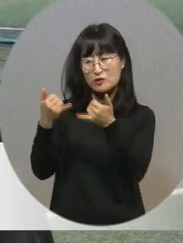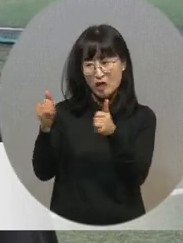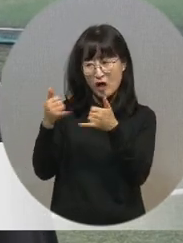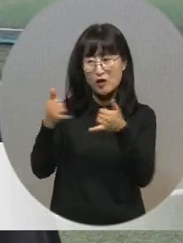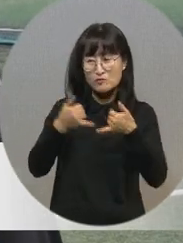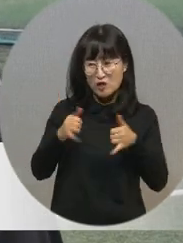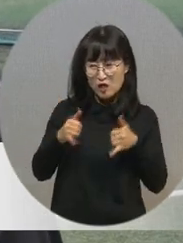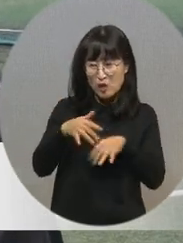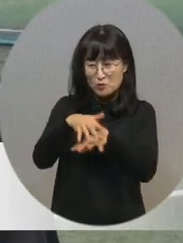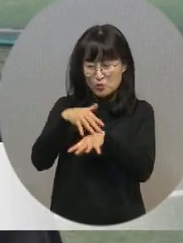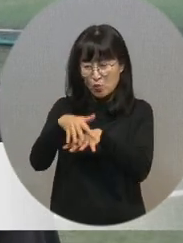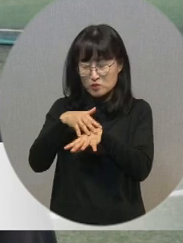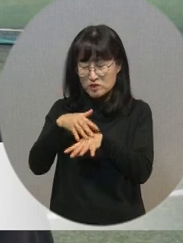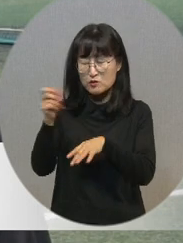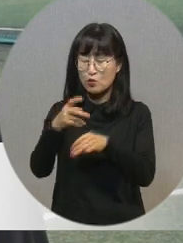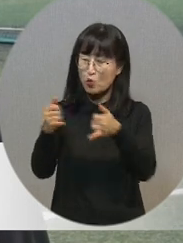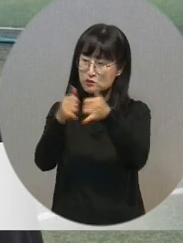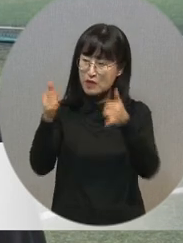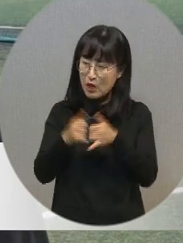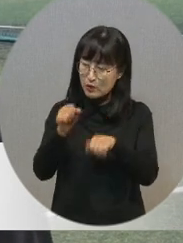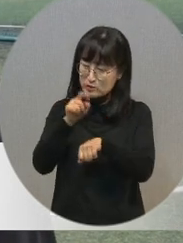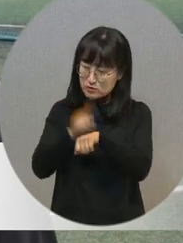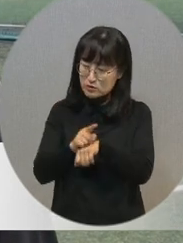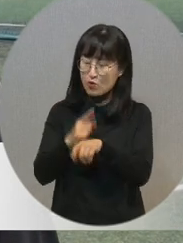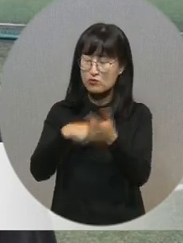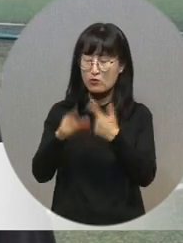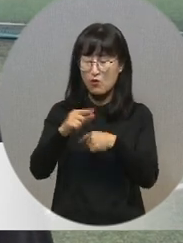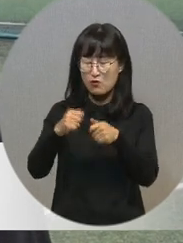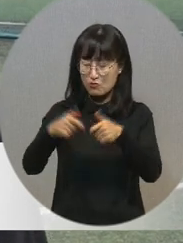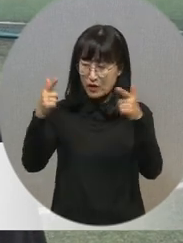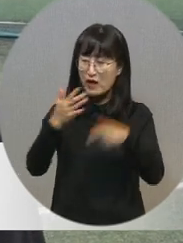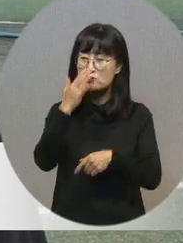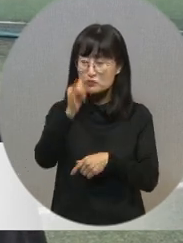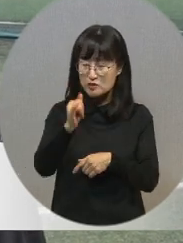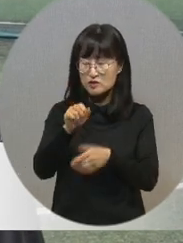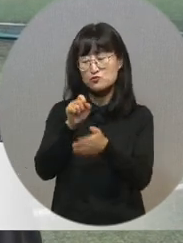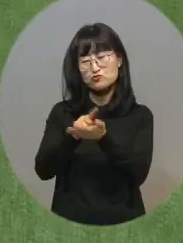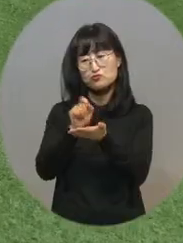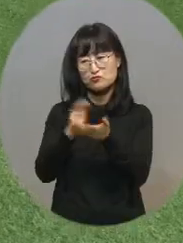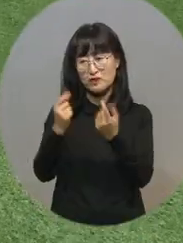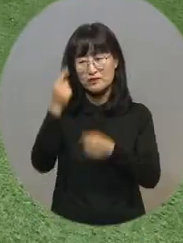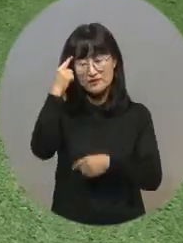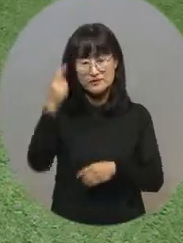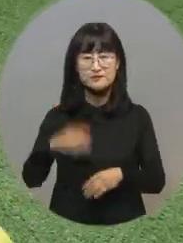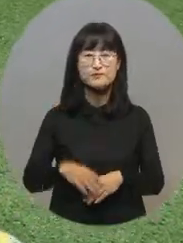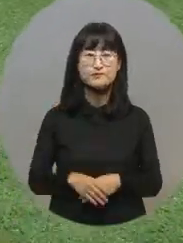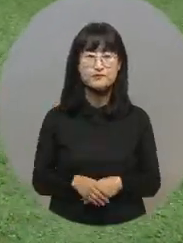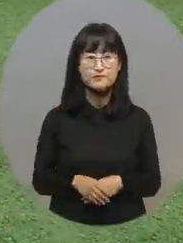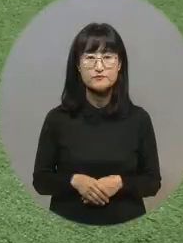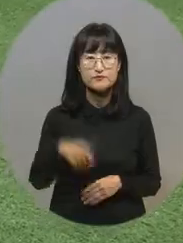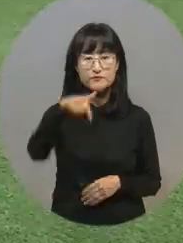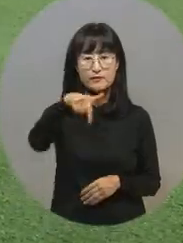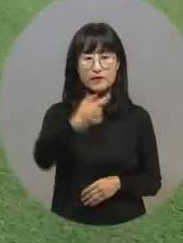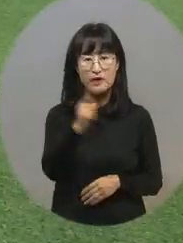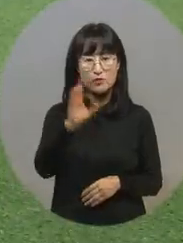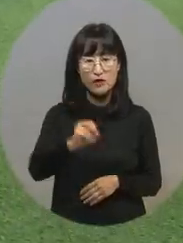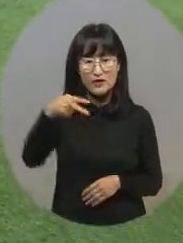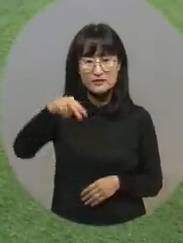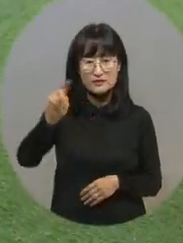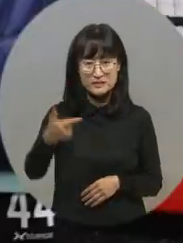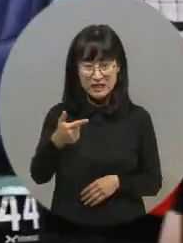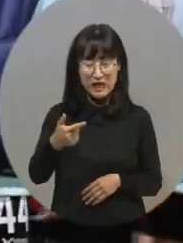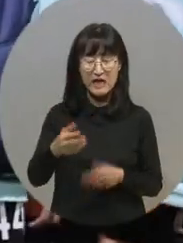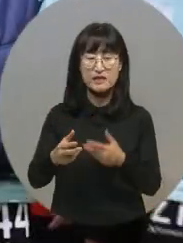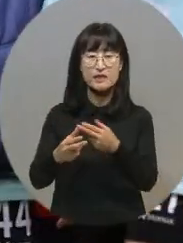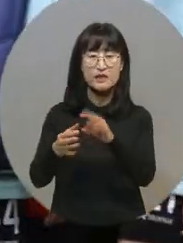어떤 조직력이라든가 사회성들을 극대화시킬 수 있는 종목이다라고 저는 생각을 합니다. 광산구 풋살연맹은 이번